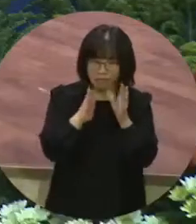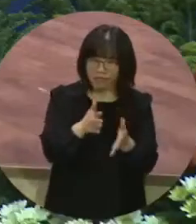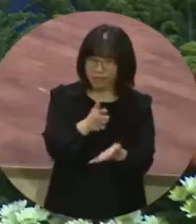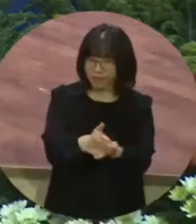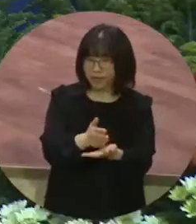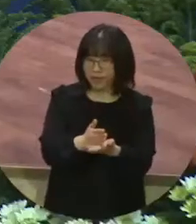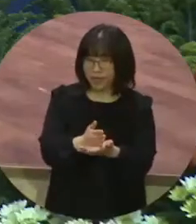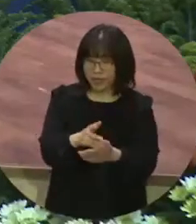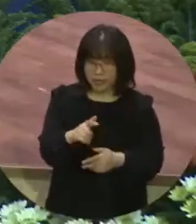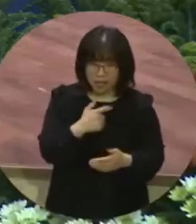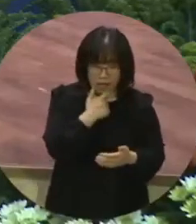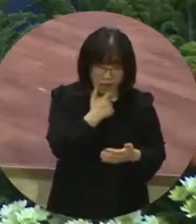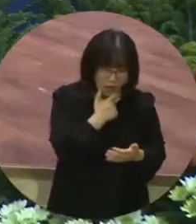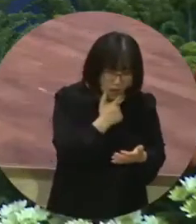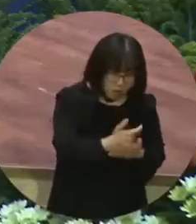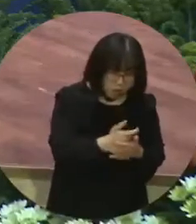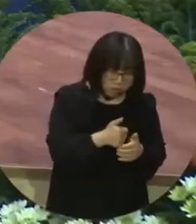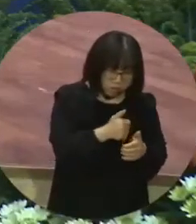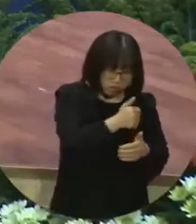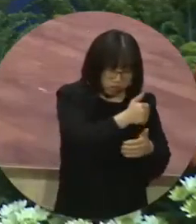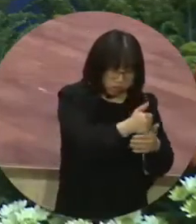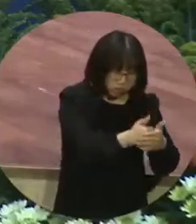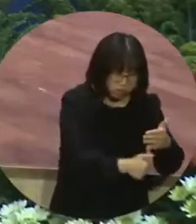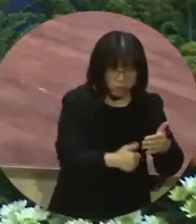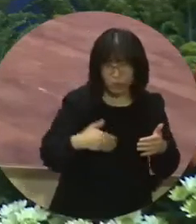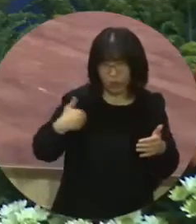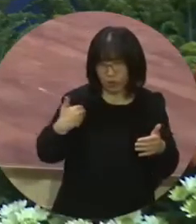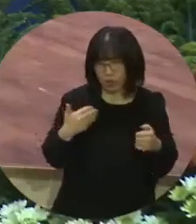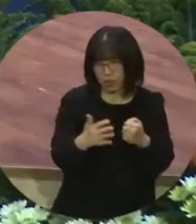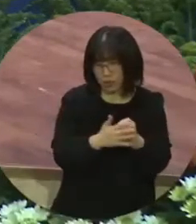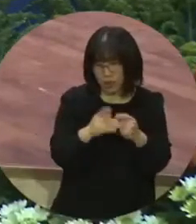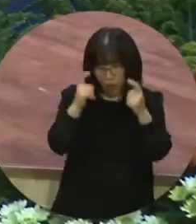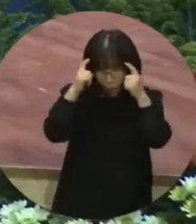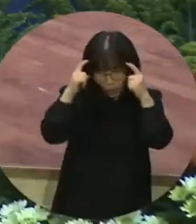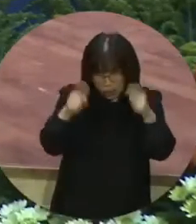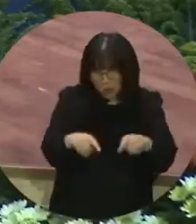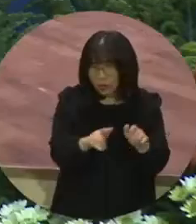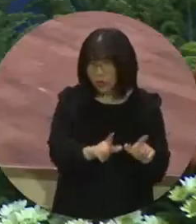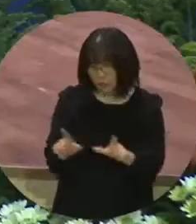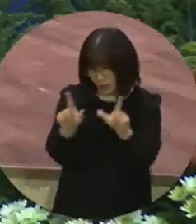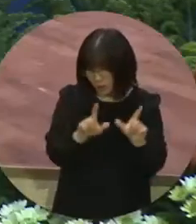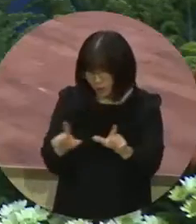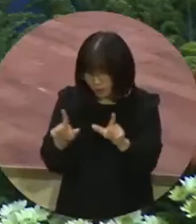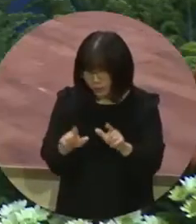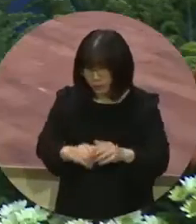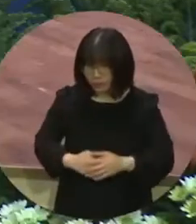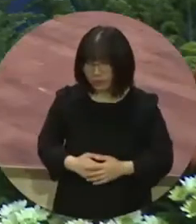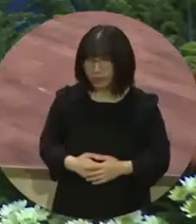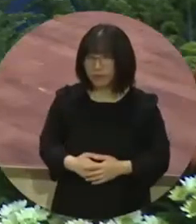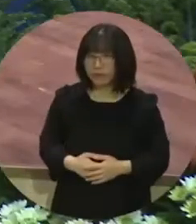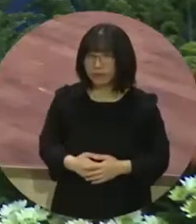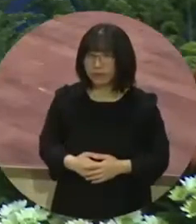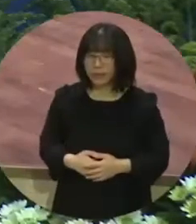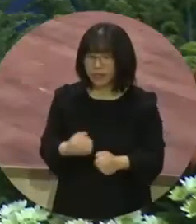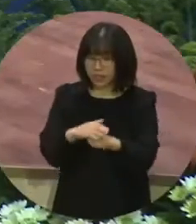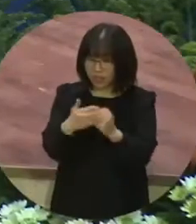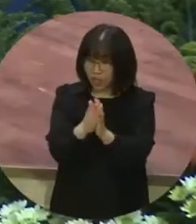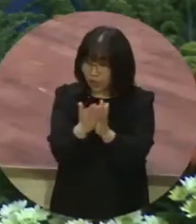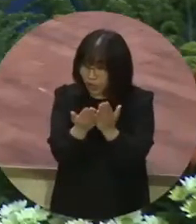속고 있는 줄 모르고 있으니 이런 어리석은 삶이 어딨냐 말이에요. 계속 속고 산다니까요. 사실